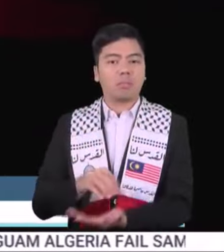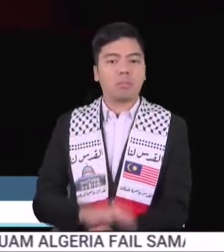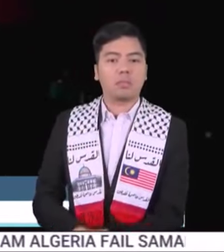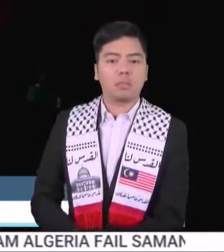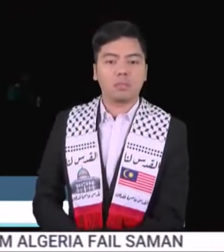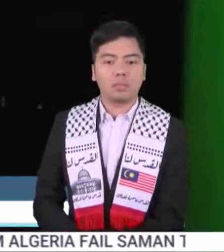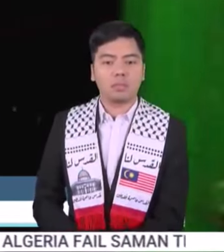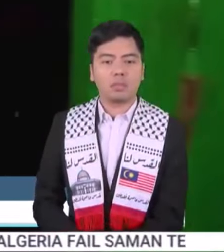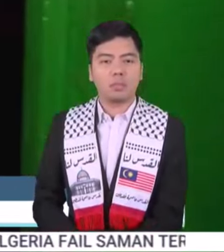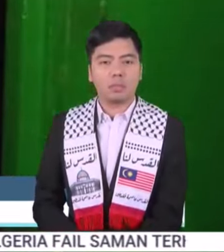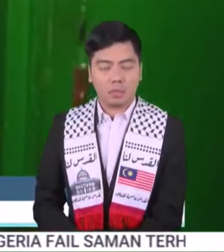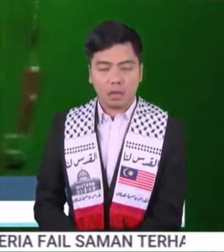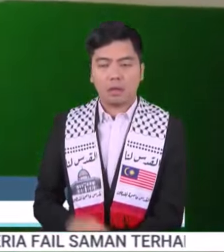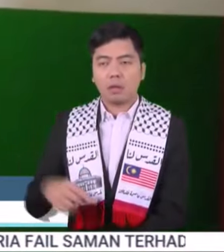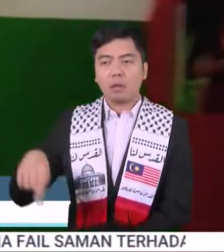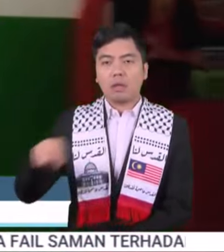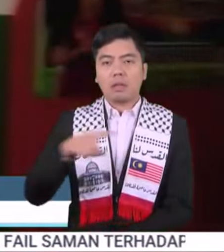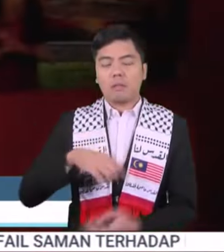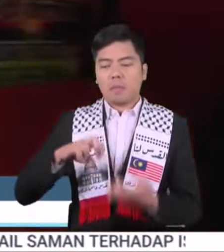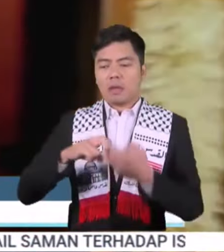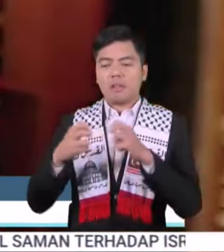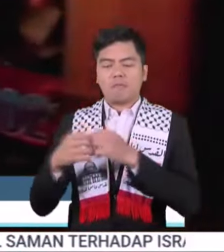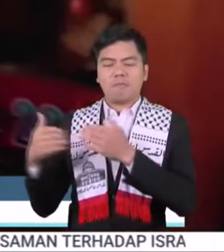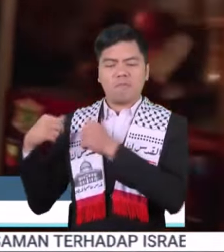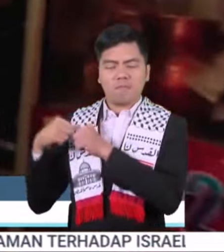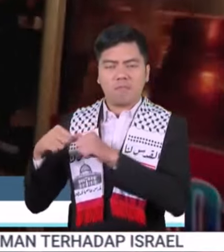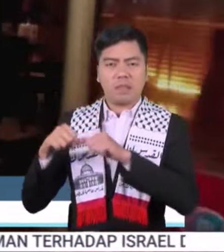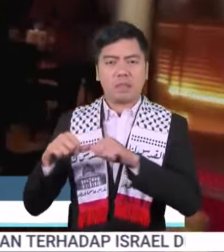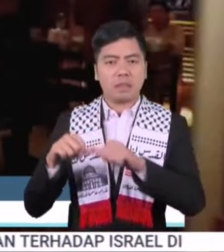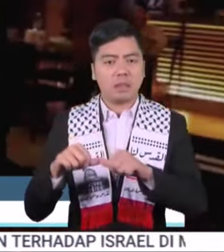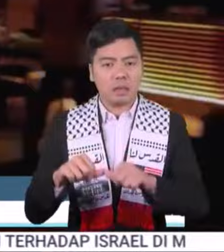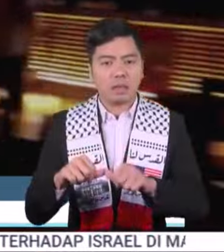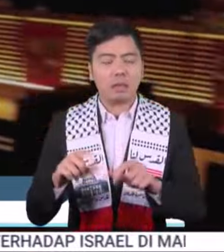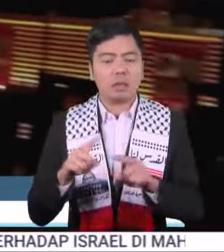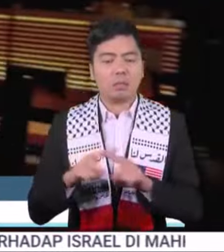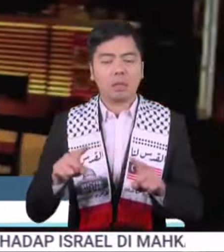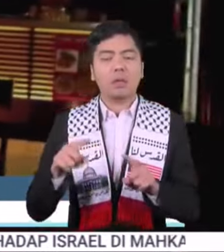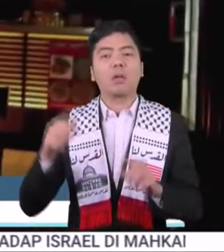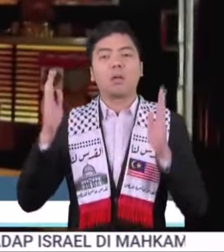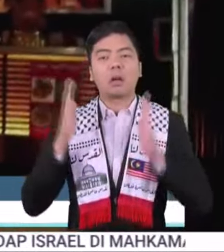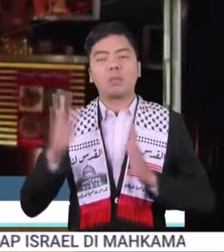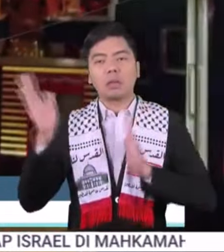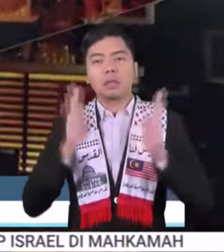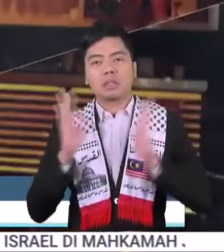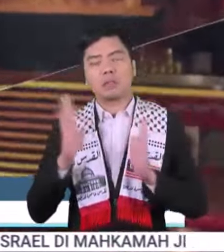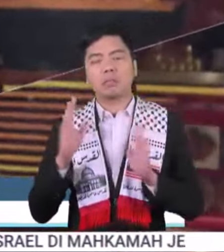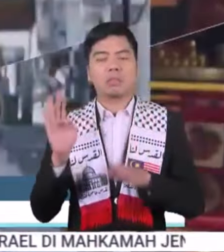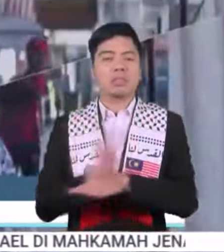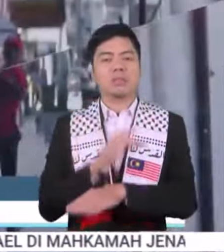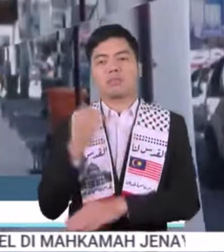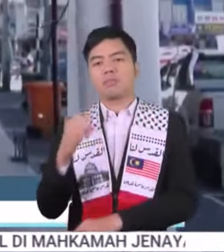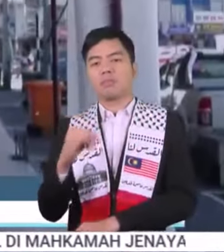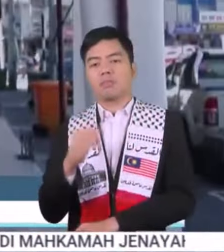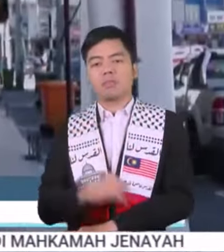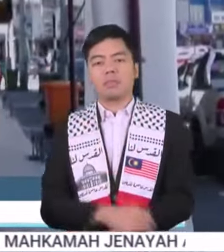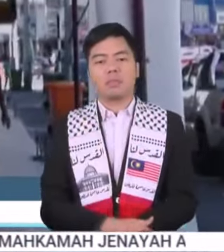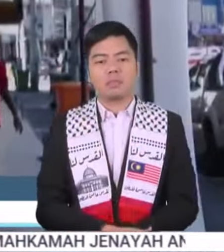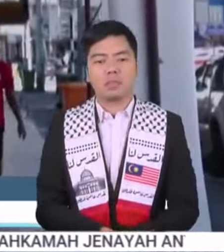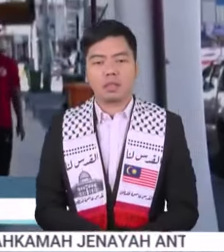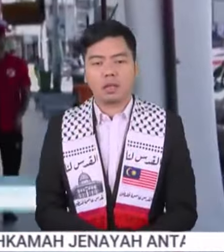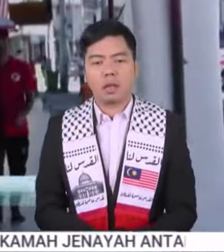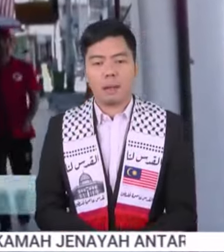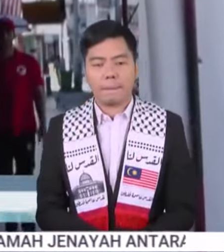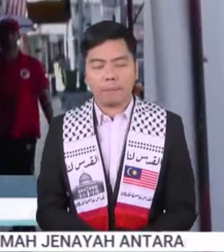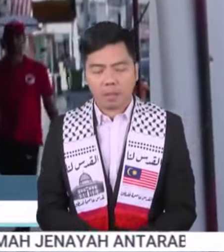Sampai bila perkara ini berterusan dan rakyat tempatan hanya mampu menggigit jari. Perdana PBT tolong datang